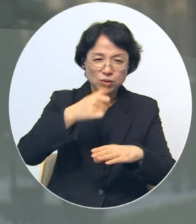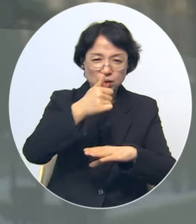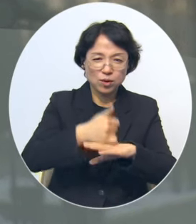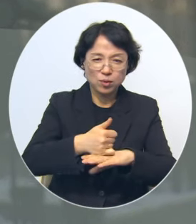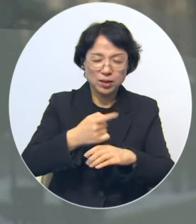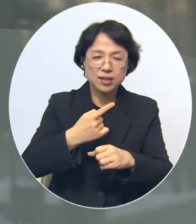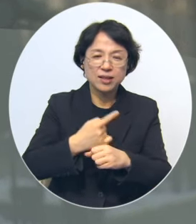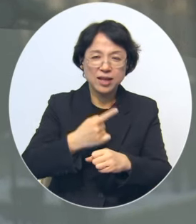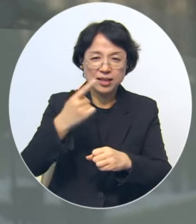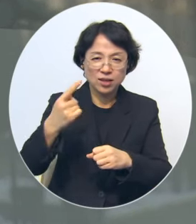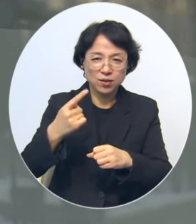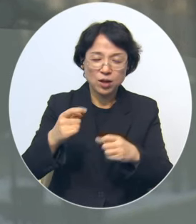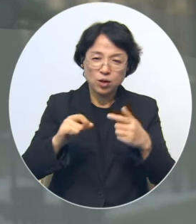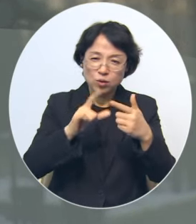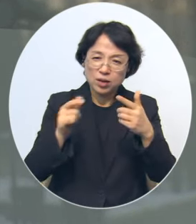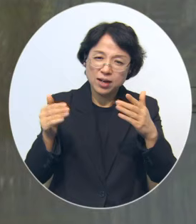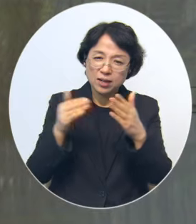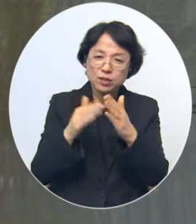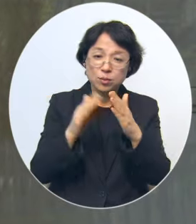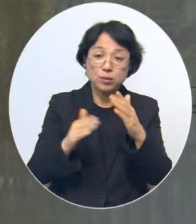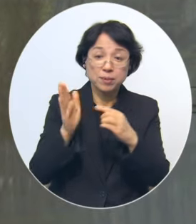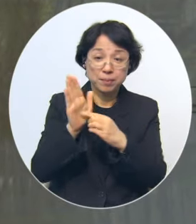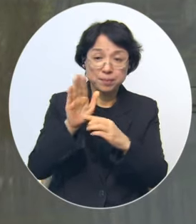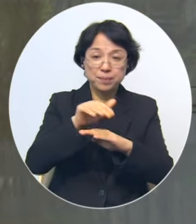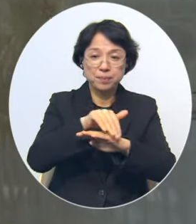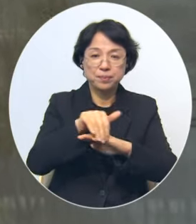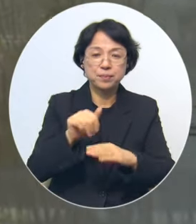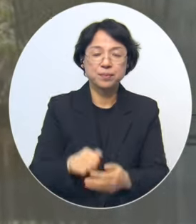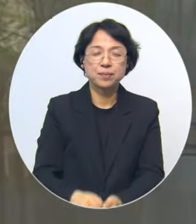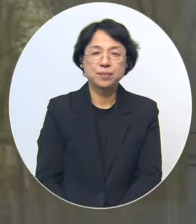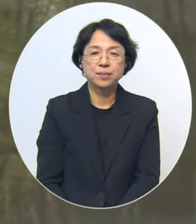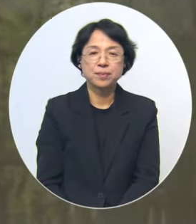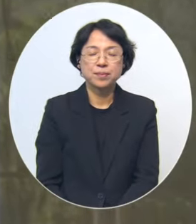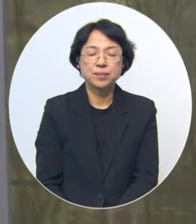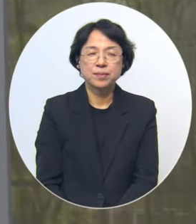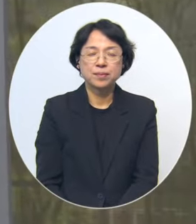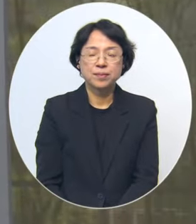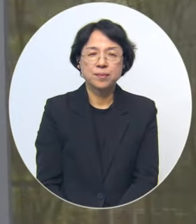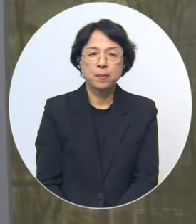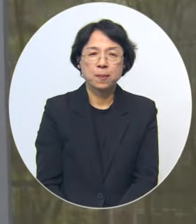상반기 중 공식 발표할 예정입니다 KTV 이해진입니다 t